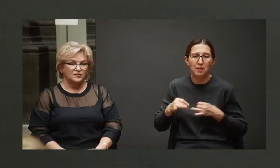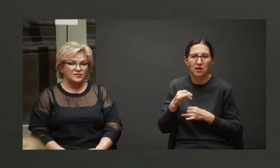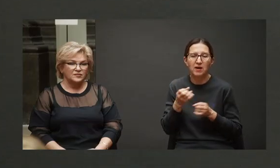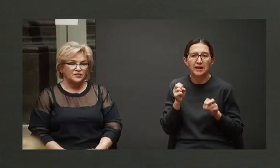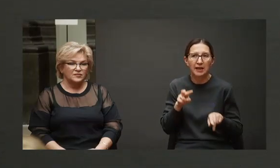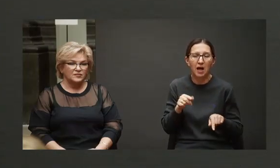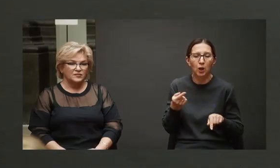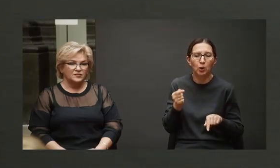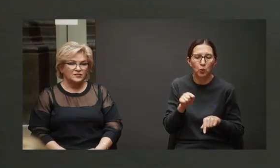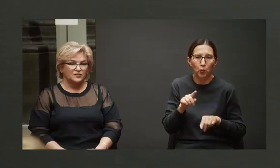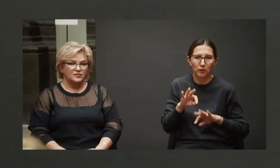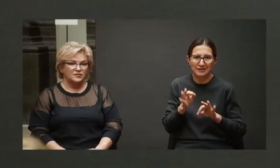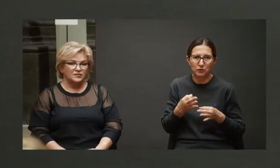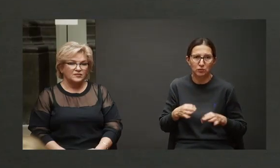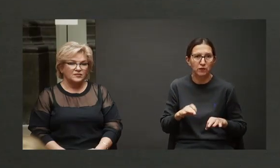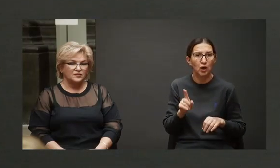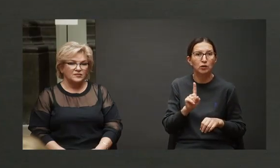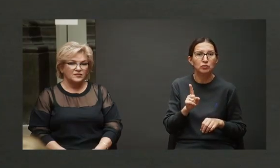искусство, которое...